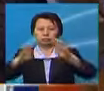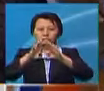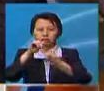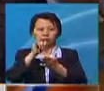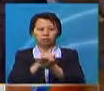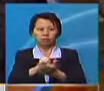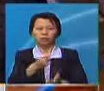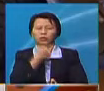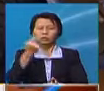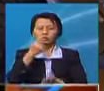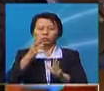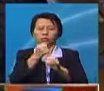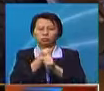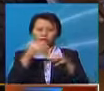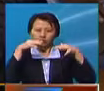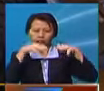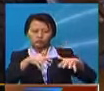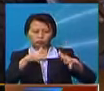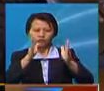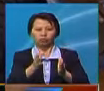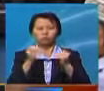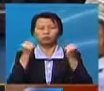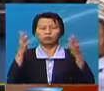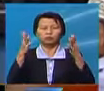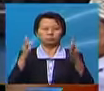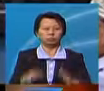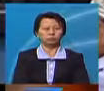tersebut sering mendapat perhatian umum.